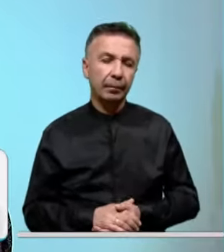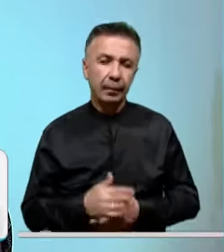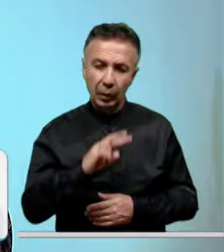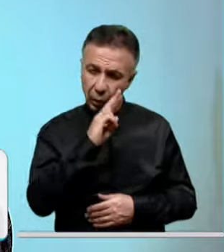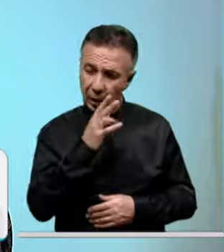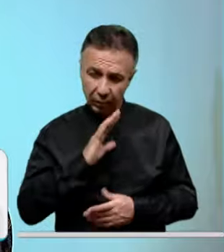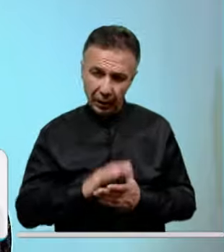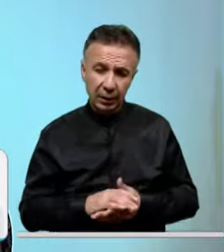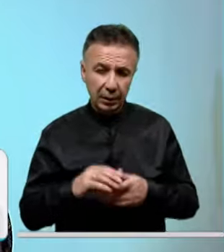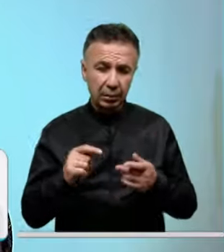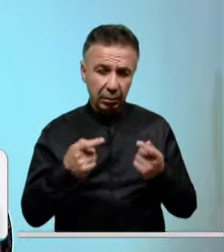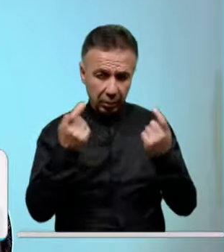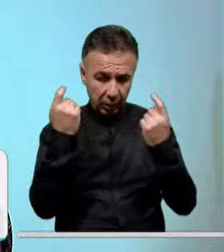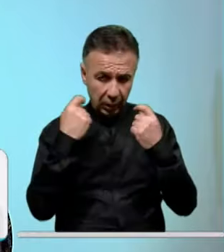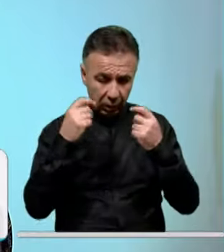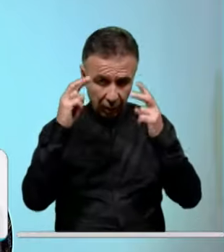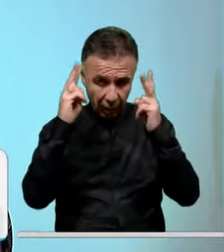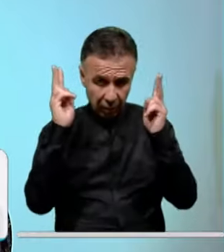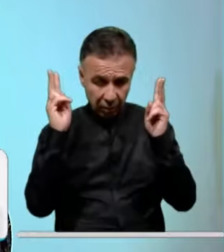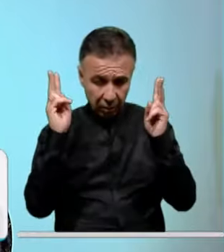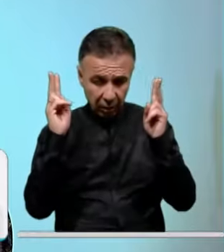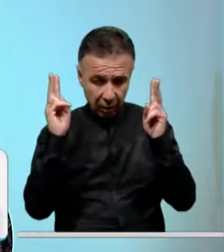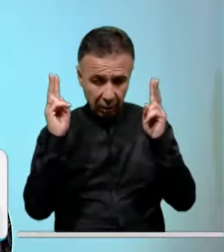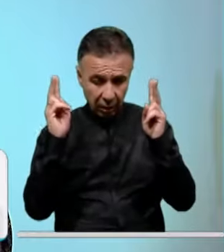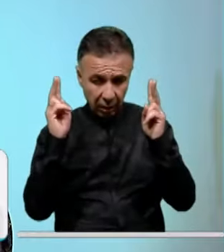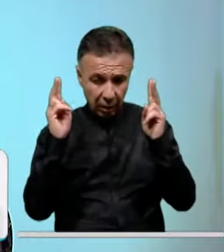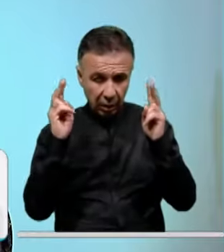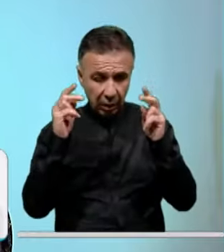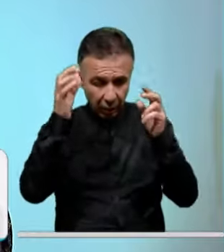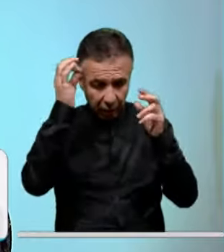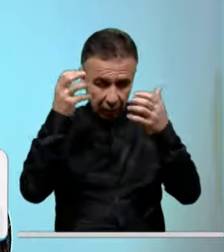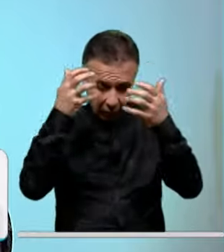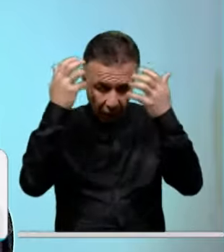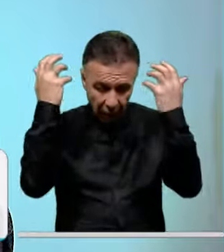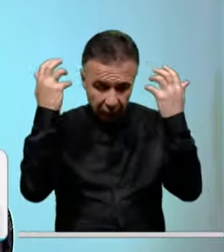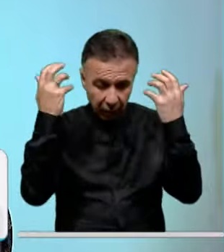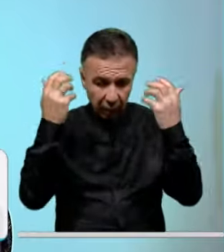Günahtır, vebaldir, yanlış yapıyor ama